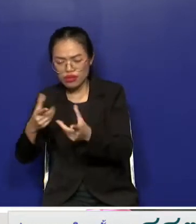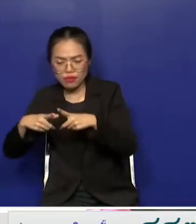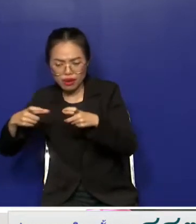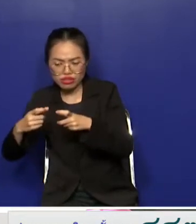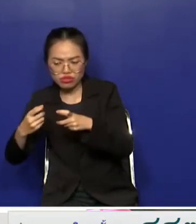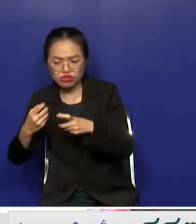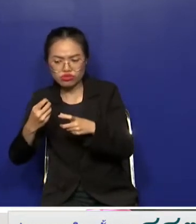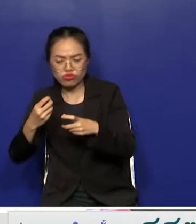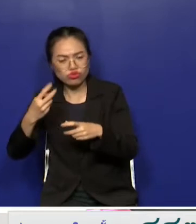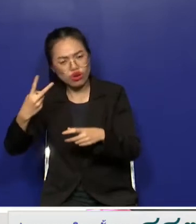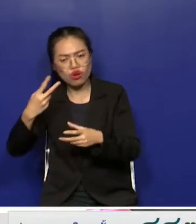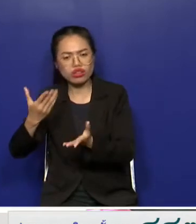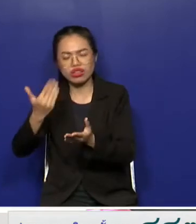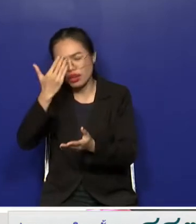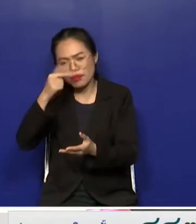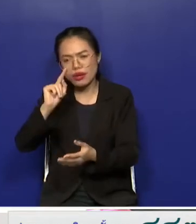3